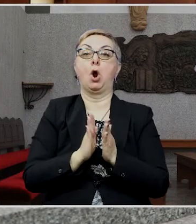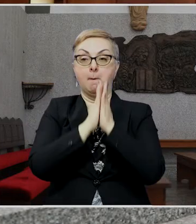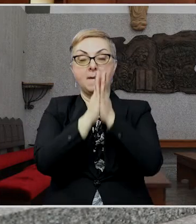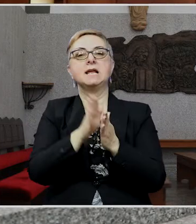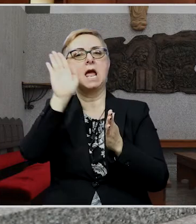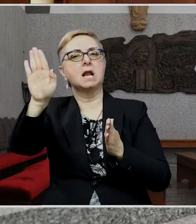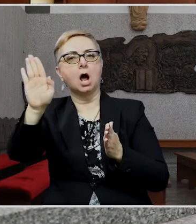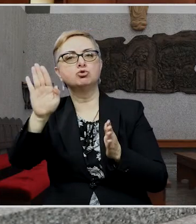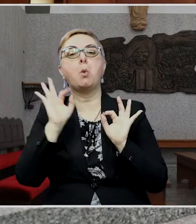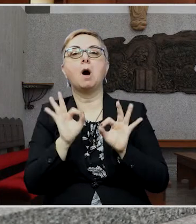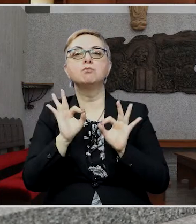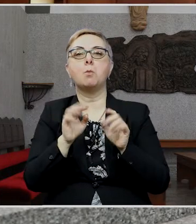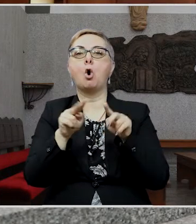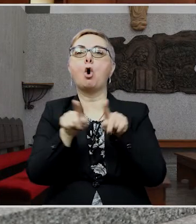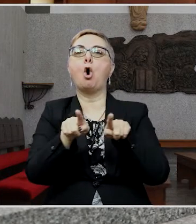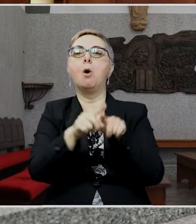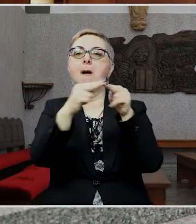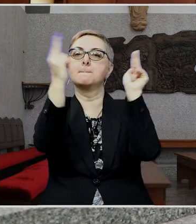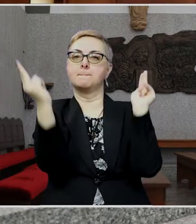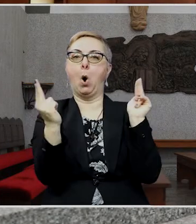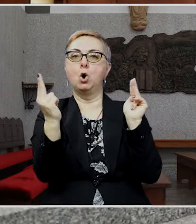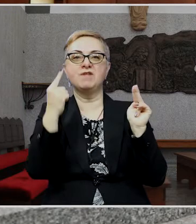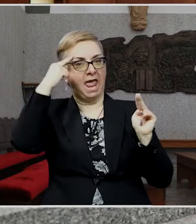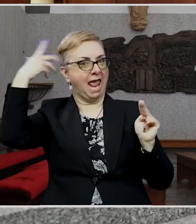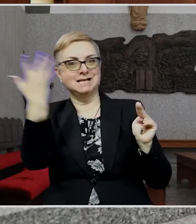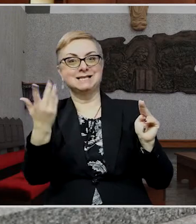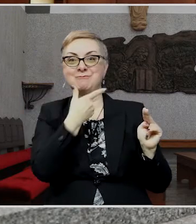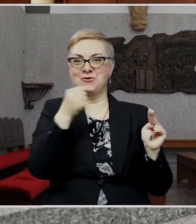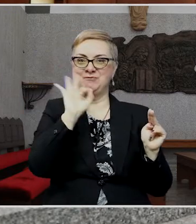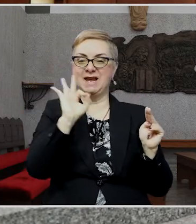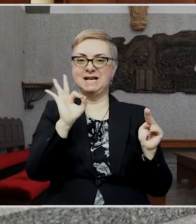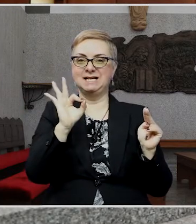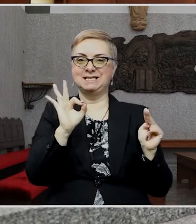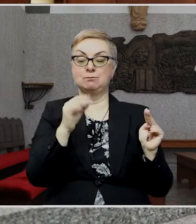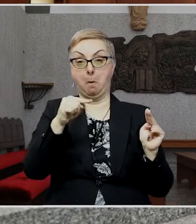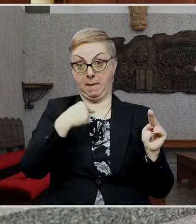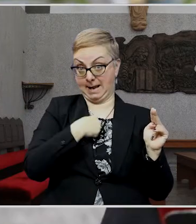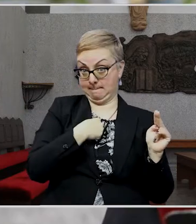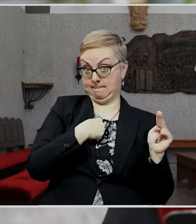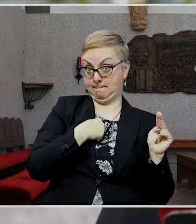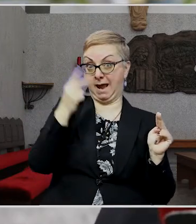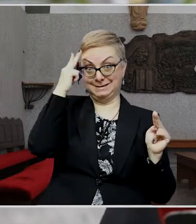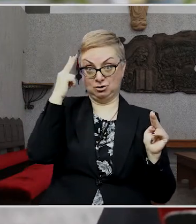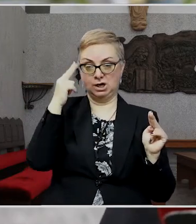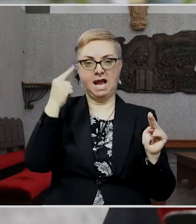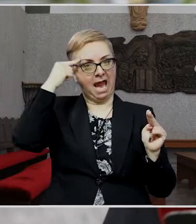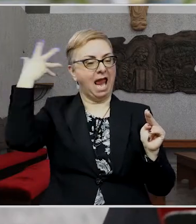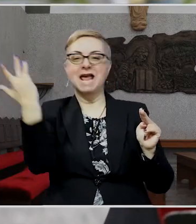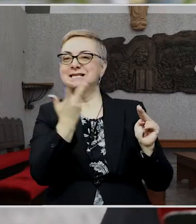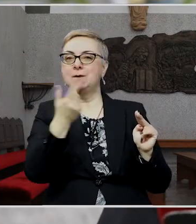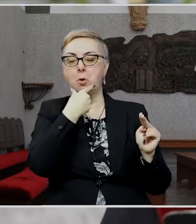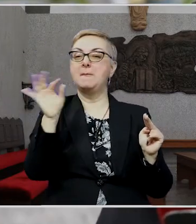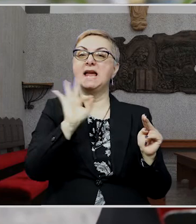mosè e il ponte che bell esempio per me sacerdote per bell esempio